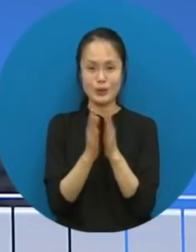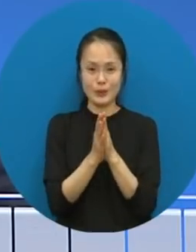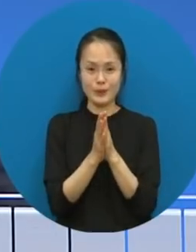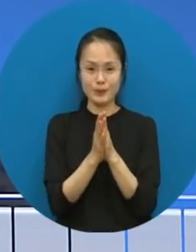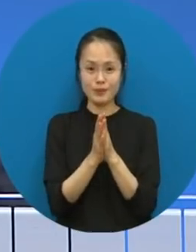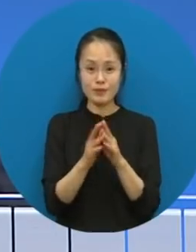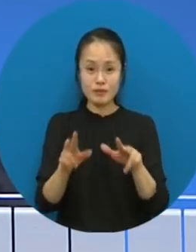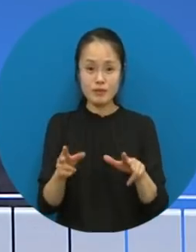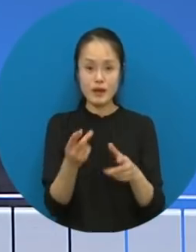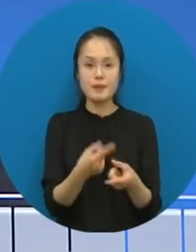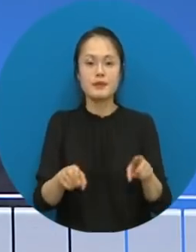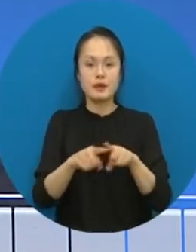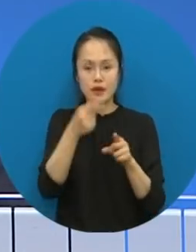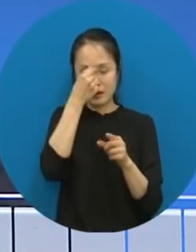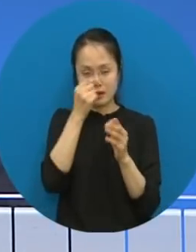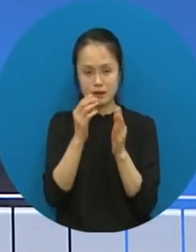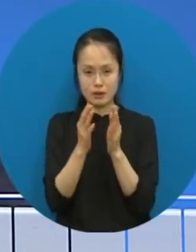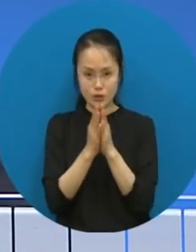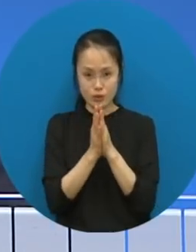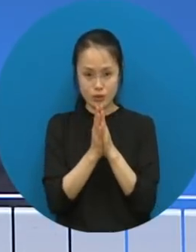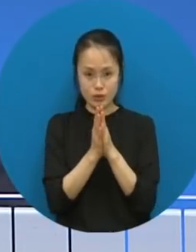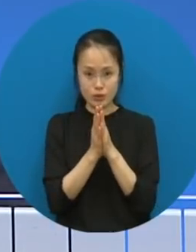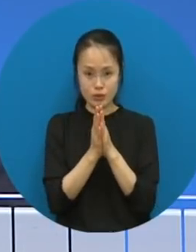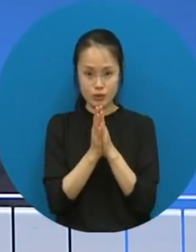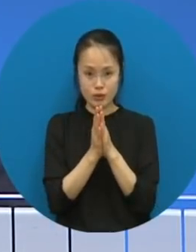기도하시겠습니다 이 시간 기도하실 때